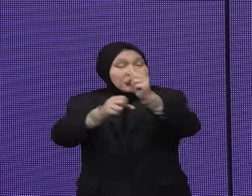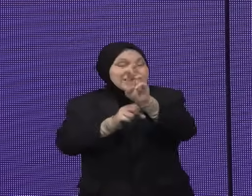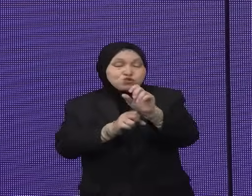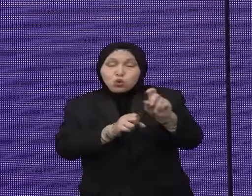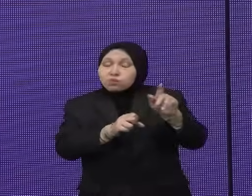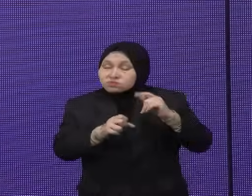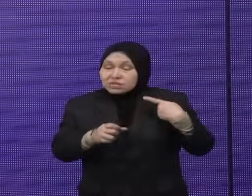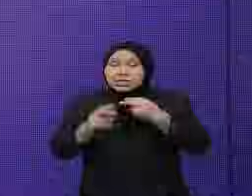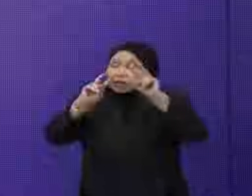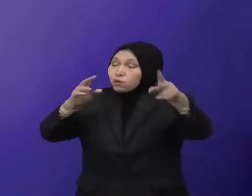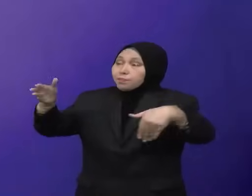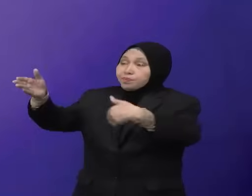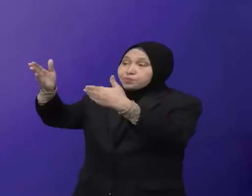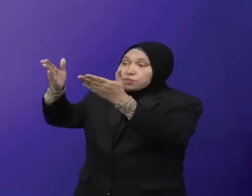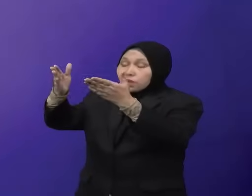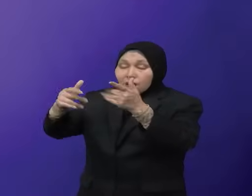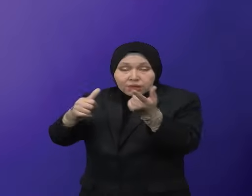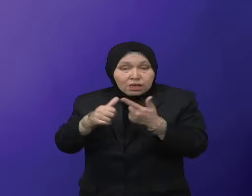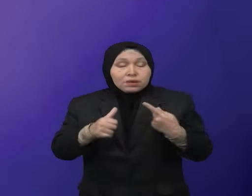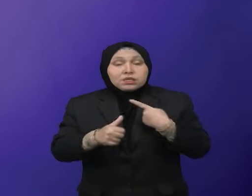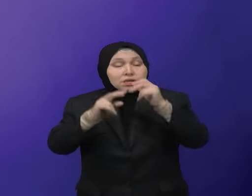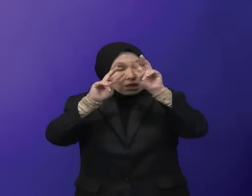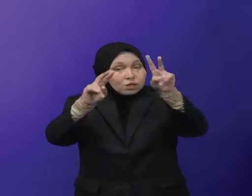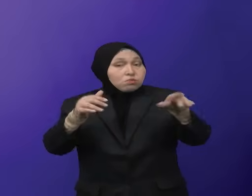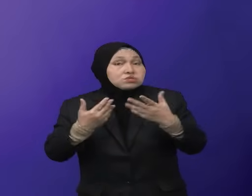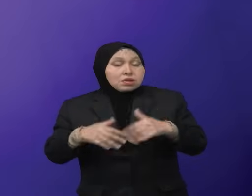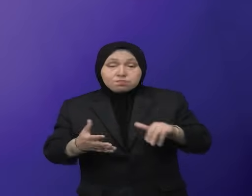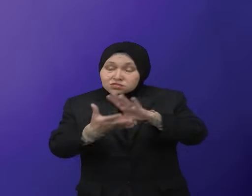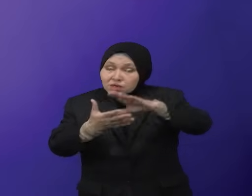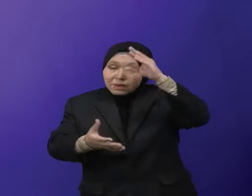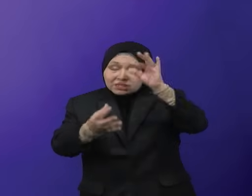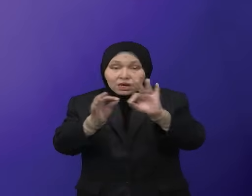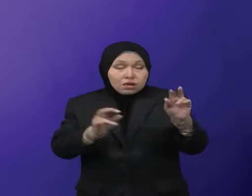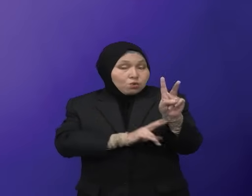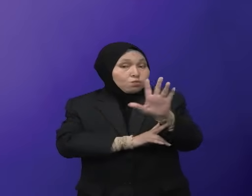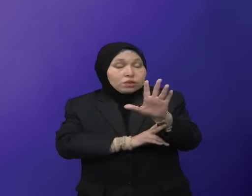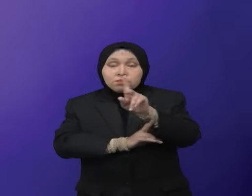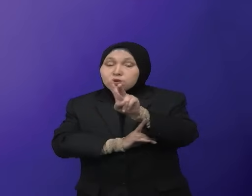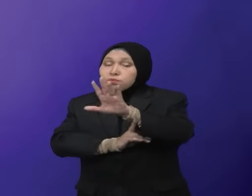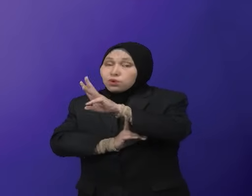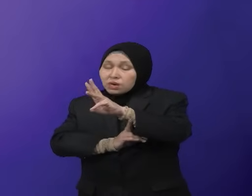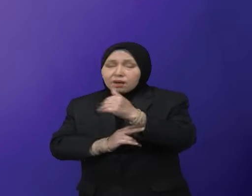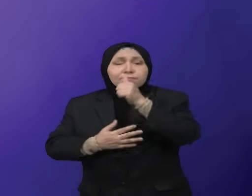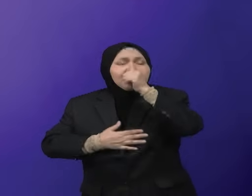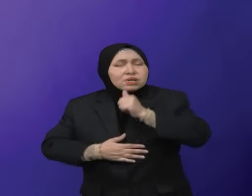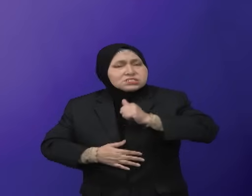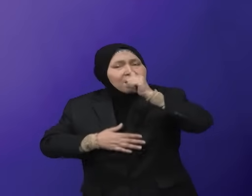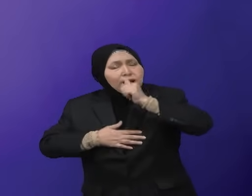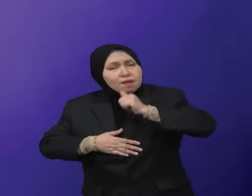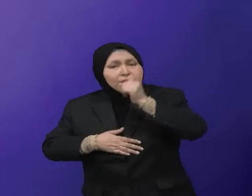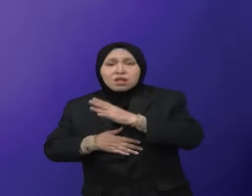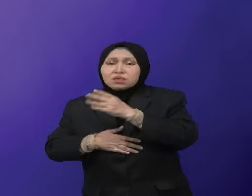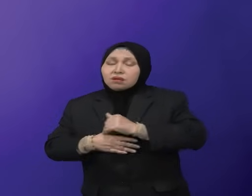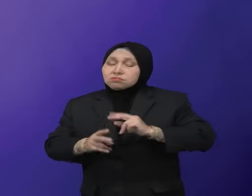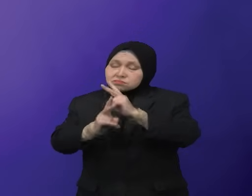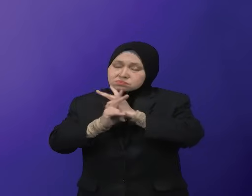saksikan. Iaitu yang pertama, kita ingin sama-sama selepas daripada mendalami ayat 25-26 ini, bersabar dan menjaga